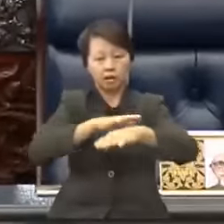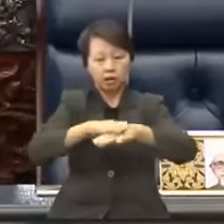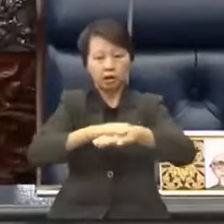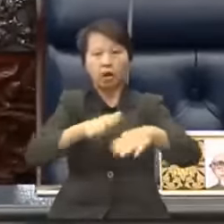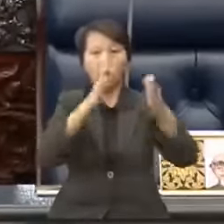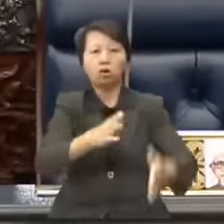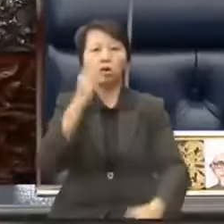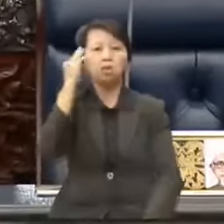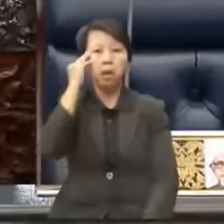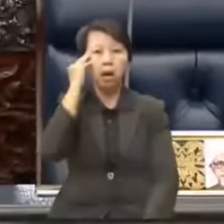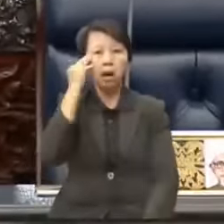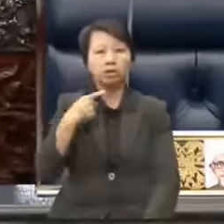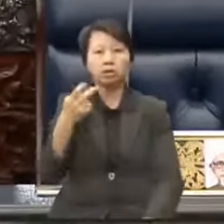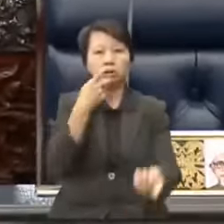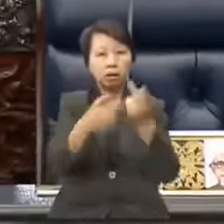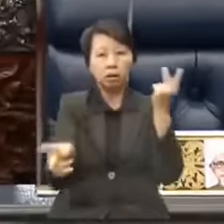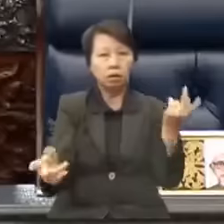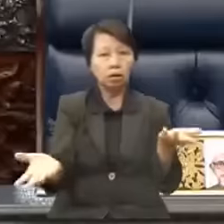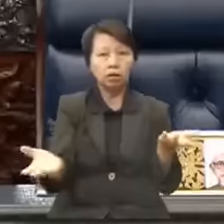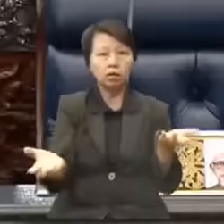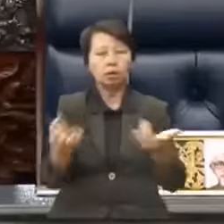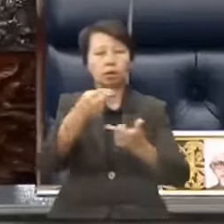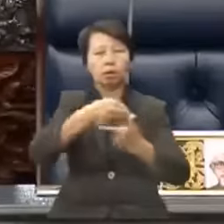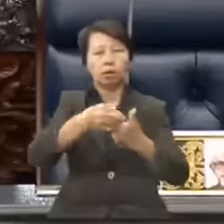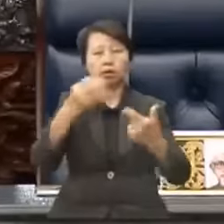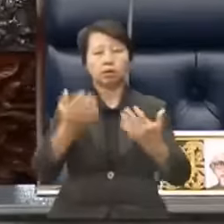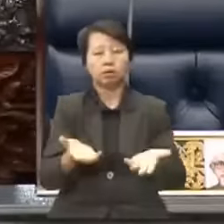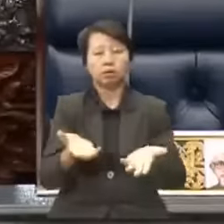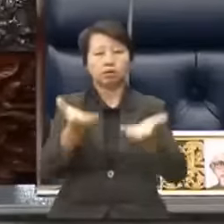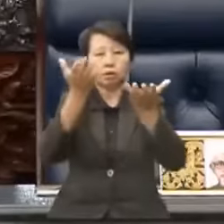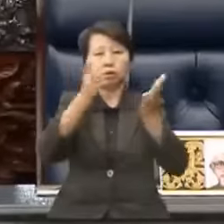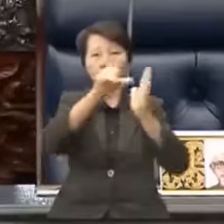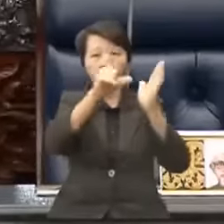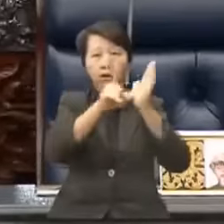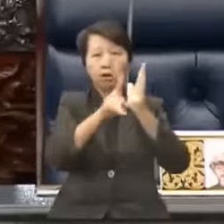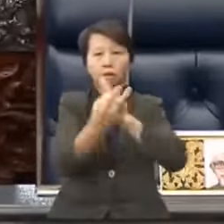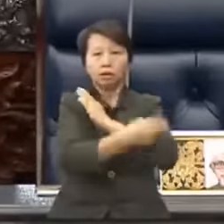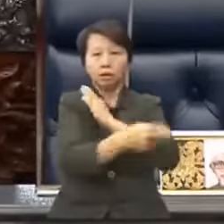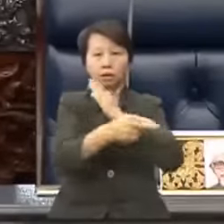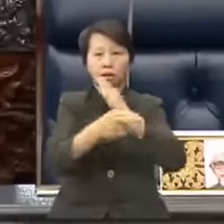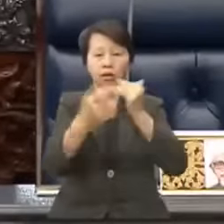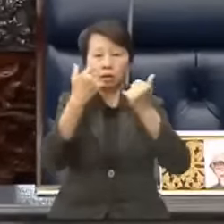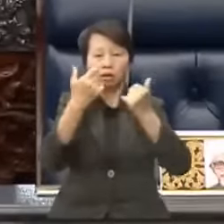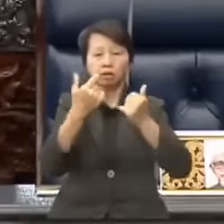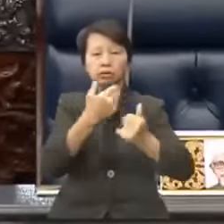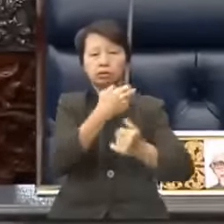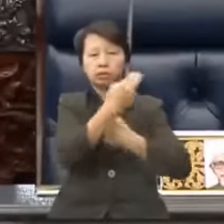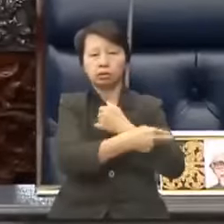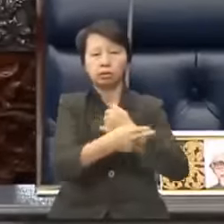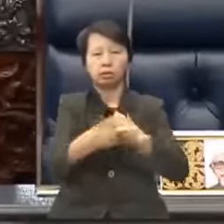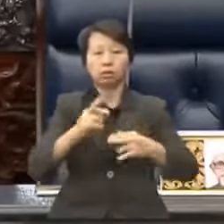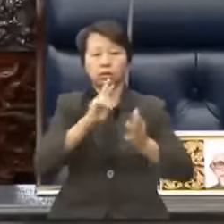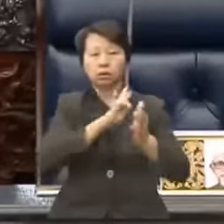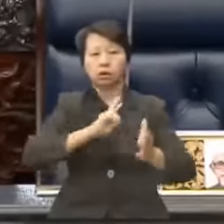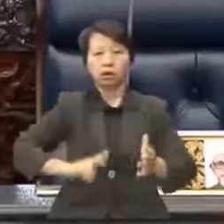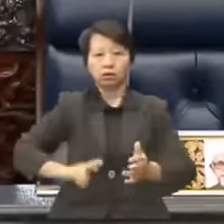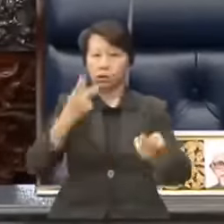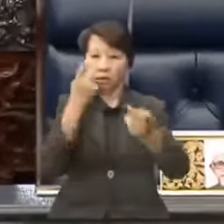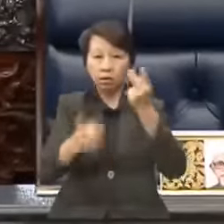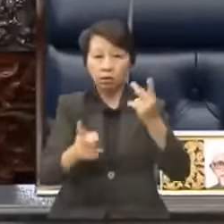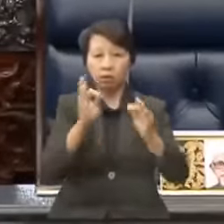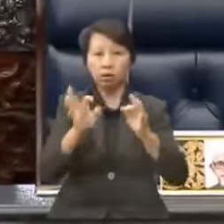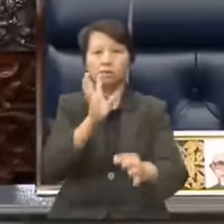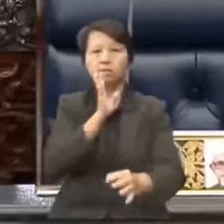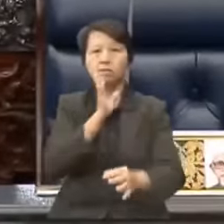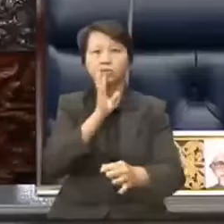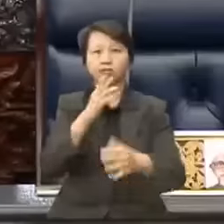orang Melayu takkan itu bercanggah atau nak mendukong perlembagaan negara menegakkan sistem beraja takkan itu bercanggah jadi kalau kita nak bercakap